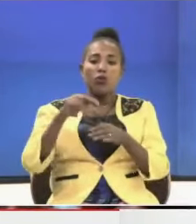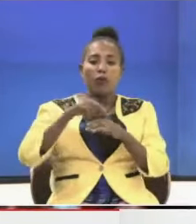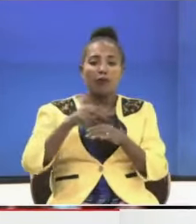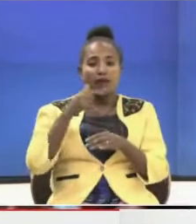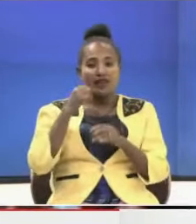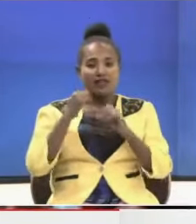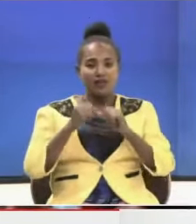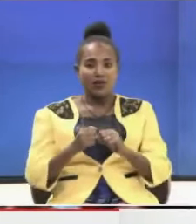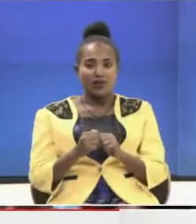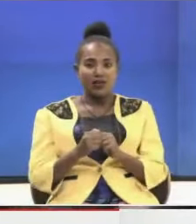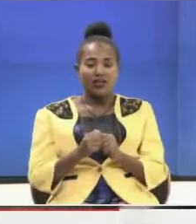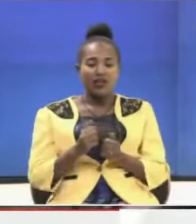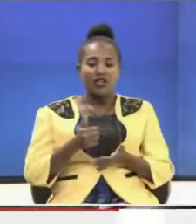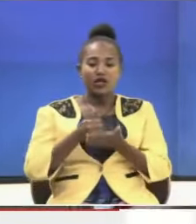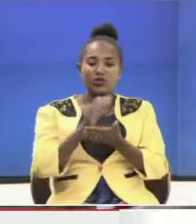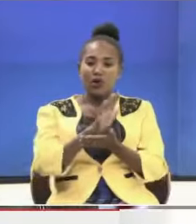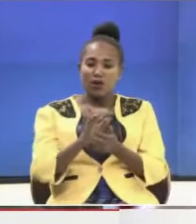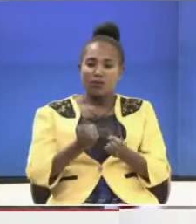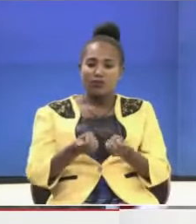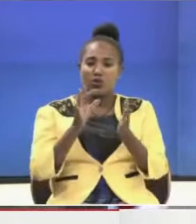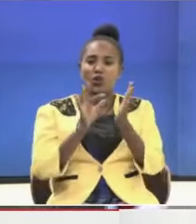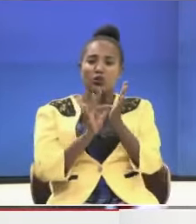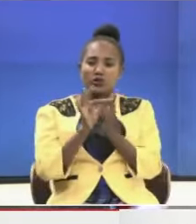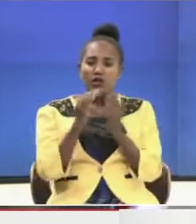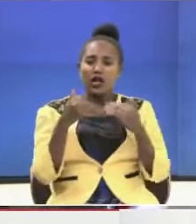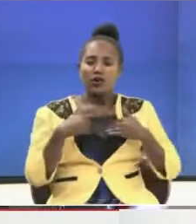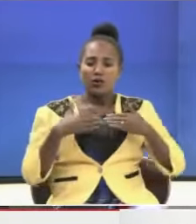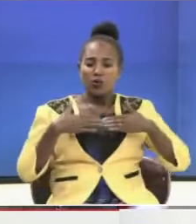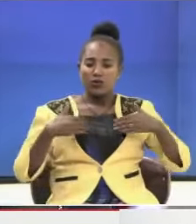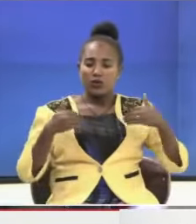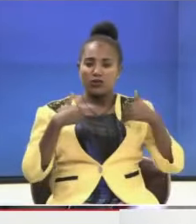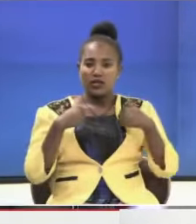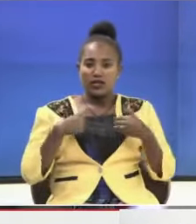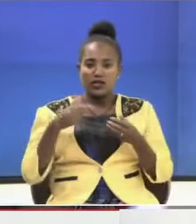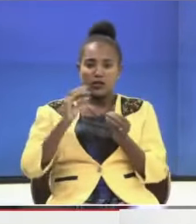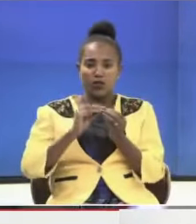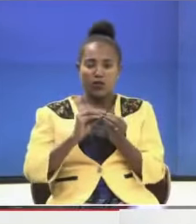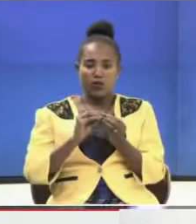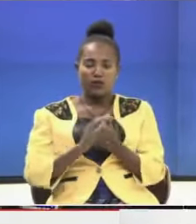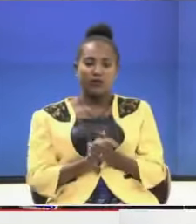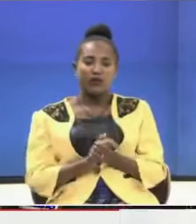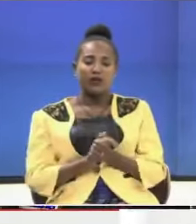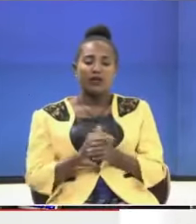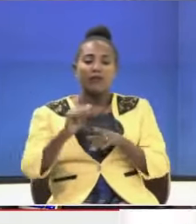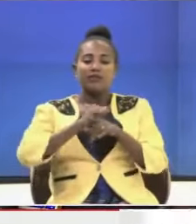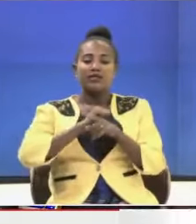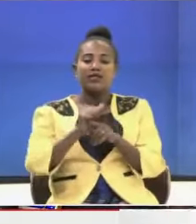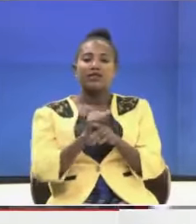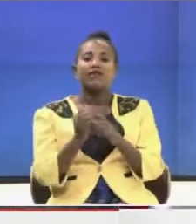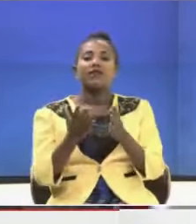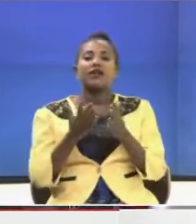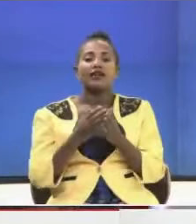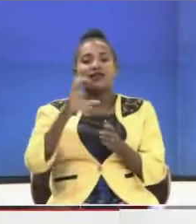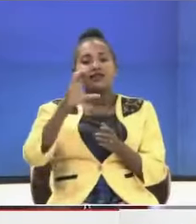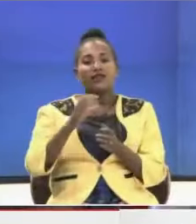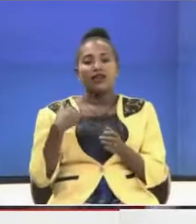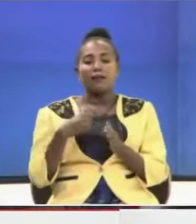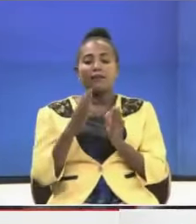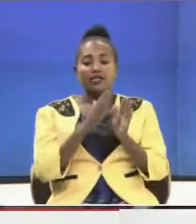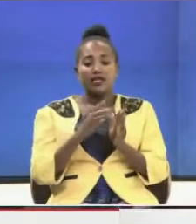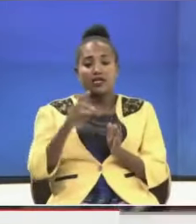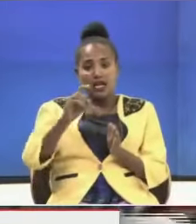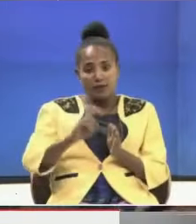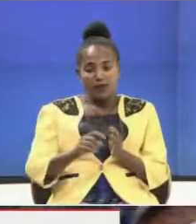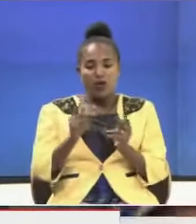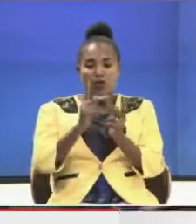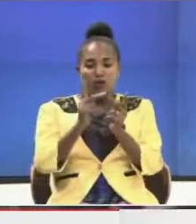ያበቃኝ። እናግዛችኋለን። ብዙ ቁጥር ያለን ወጣቶች አለን፣ እኔን ጨምሮ መሰልጠን እንፈልጋለን። የግድኛ መዘጋጀት ስላለብን